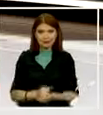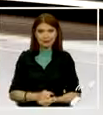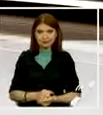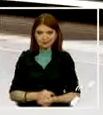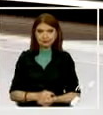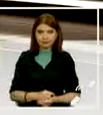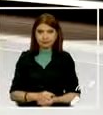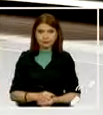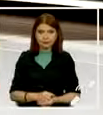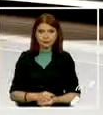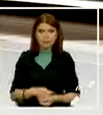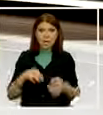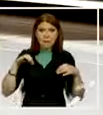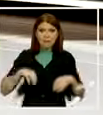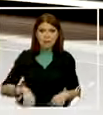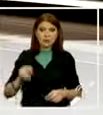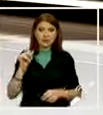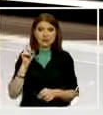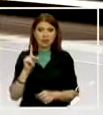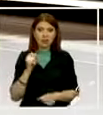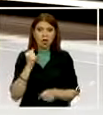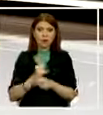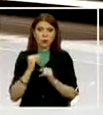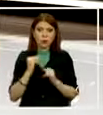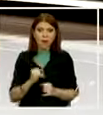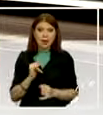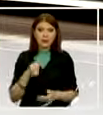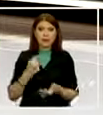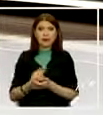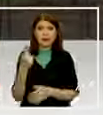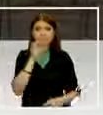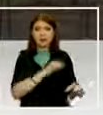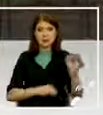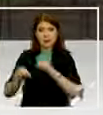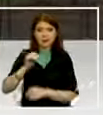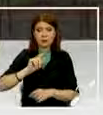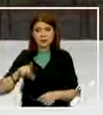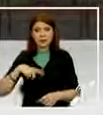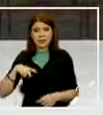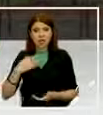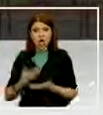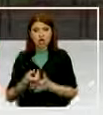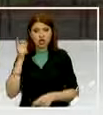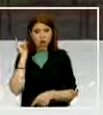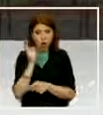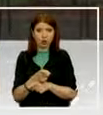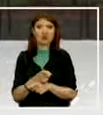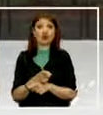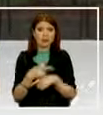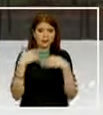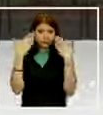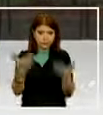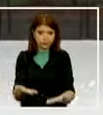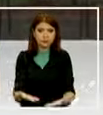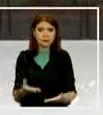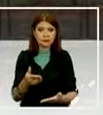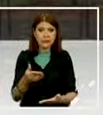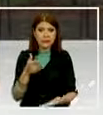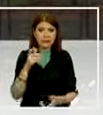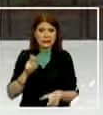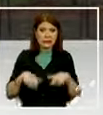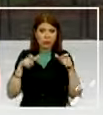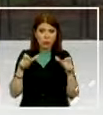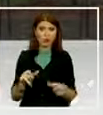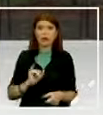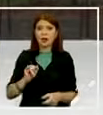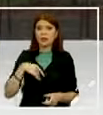Găsite, Marcel Ciolacu, președintele PSD, a susținut astăzi că până la 1 septembrie ar trebui să existe această ordonanță dată, adoptată de guvern, care